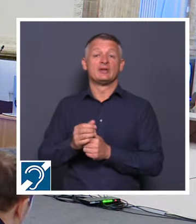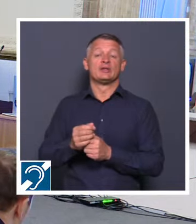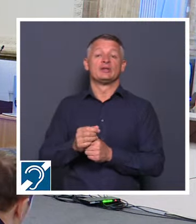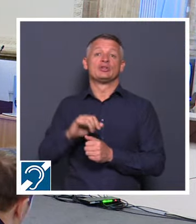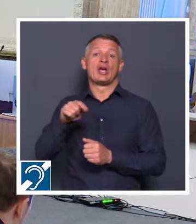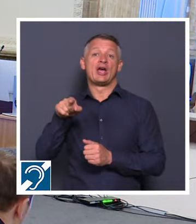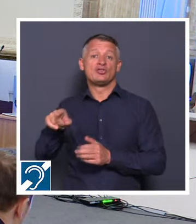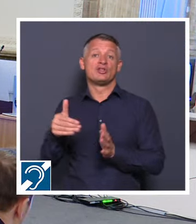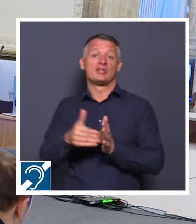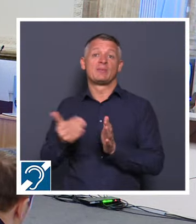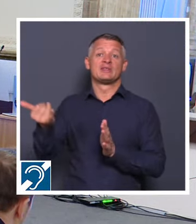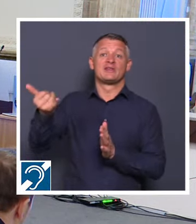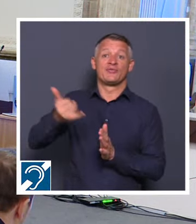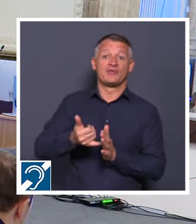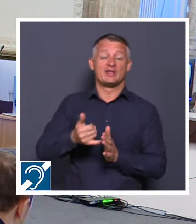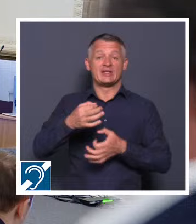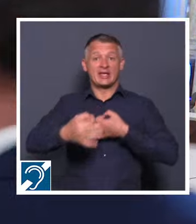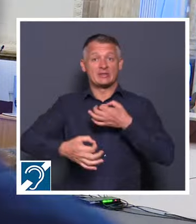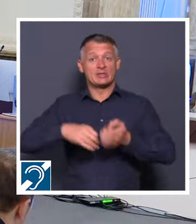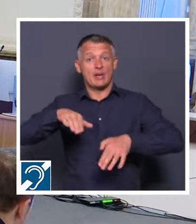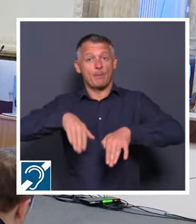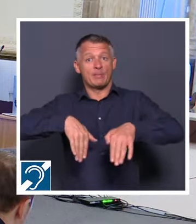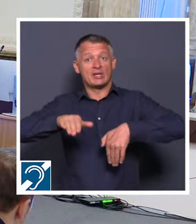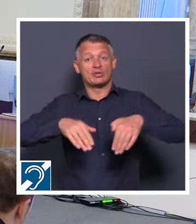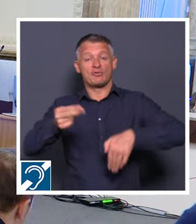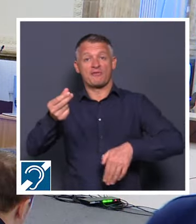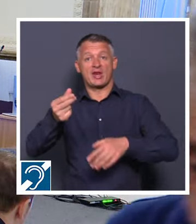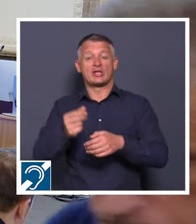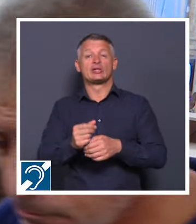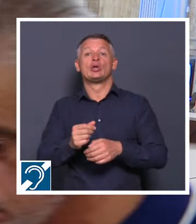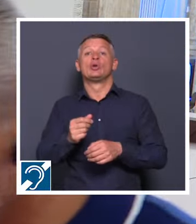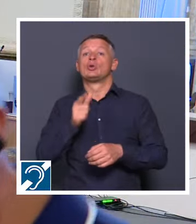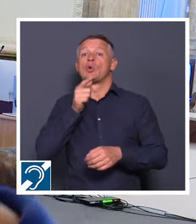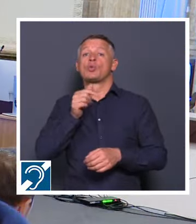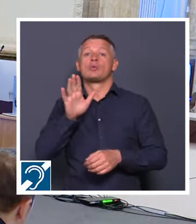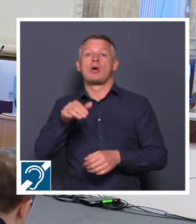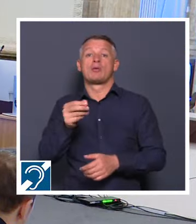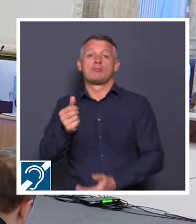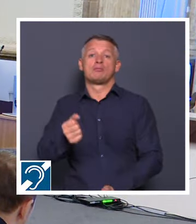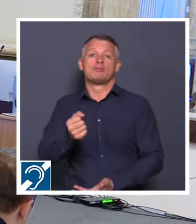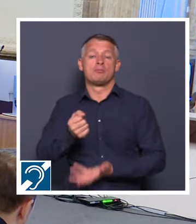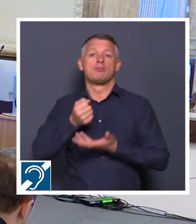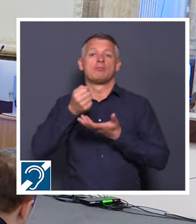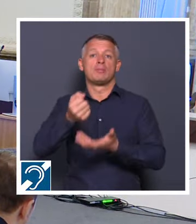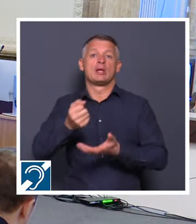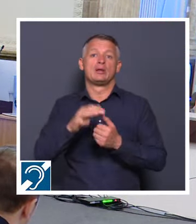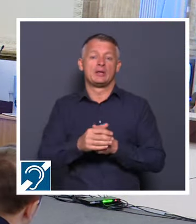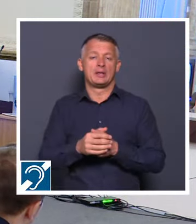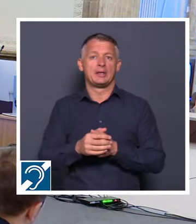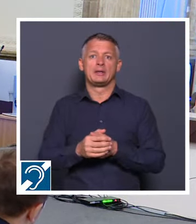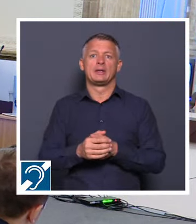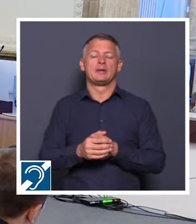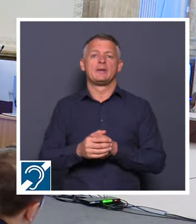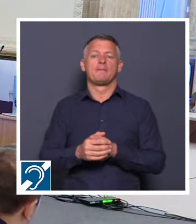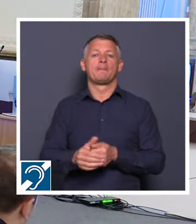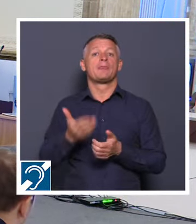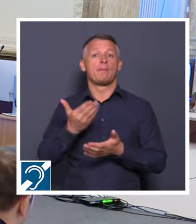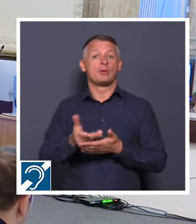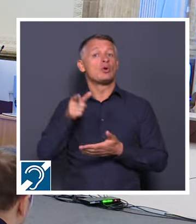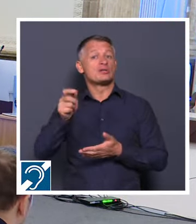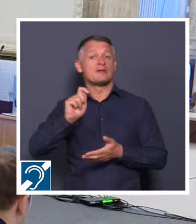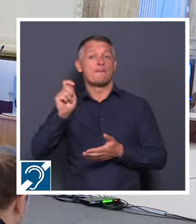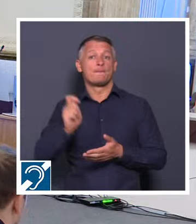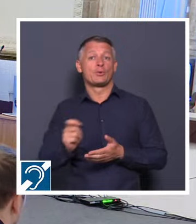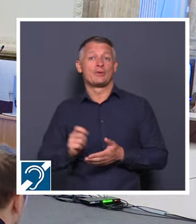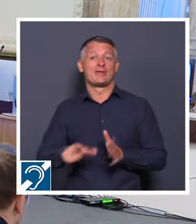trebuie să vină Ministerul Finanțelor clar și cu sursa de impact bugetar, astfel încât acest proiect de lege să nu